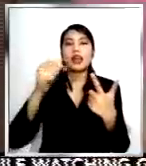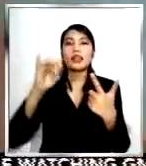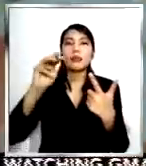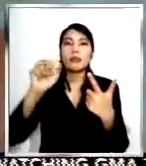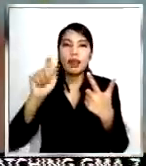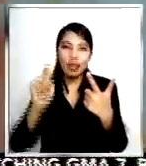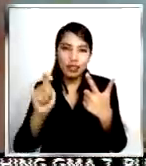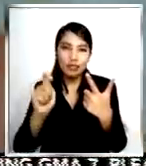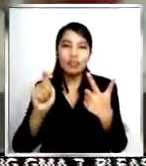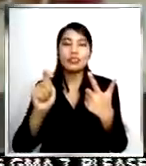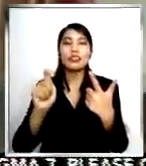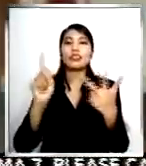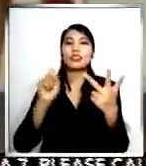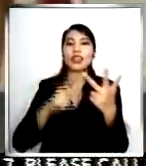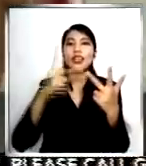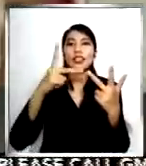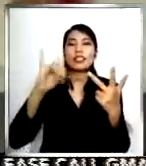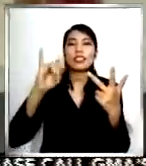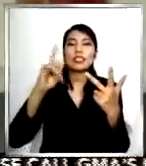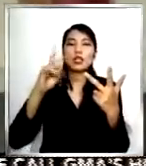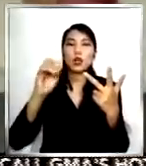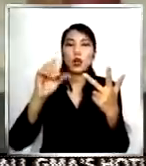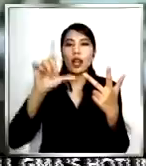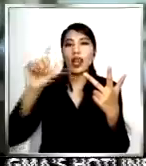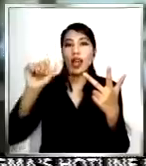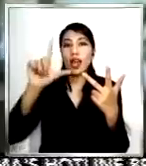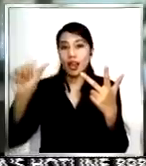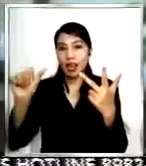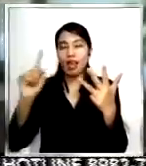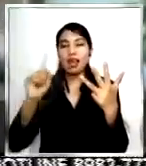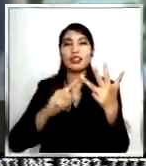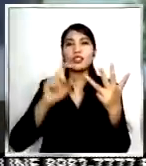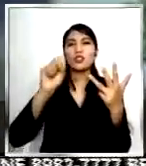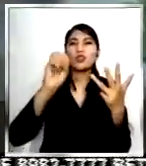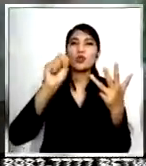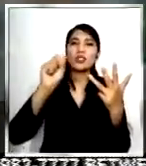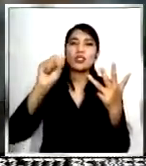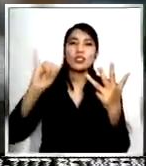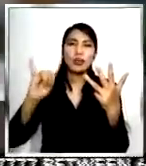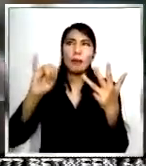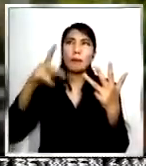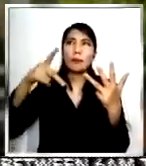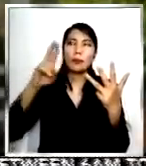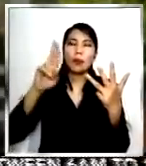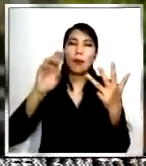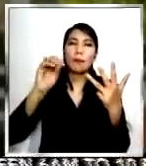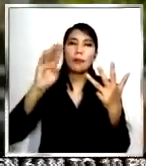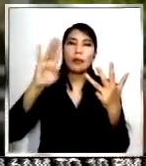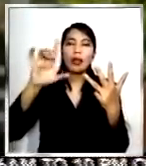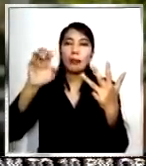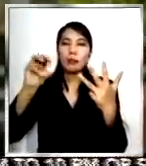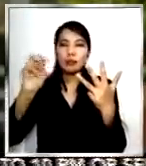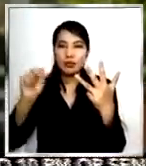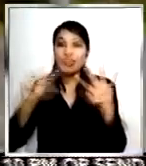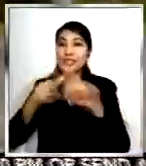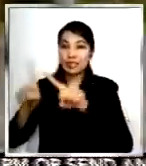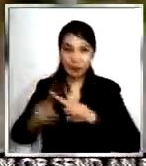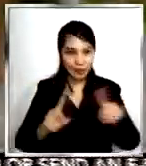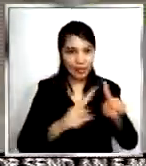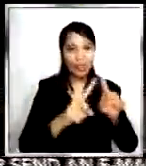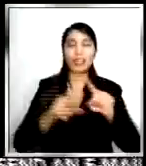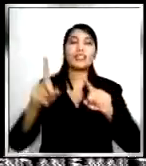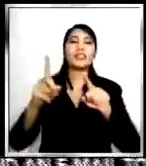Kiko and Lala, Saucy Problems, I Will Always Love You, at Barbie the Wonder